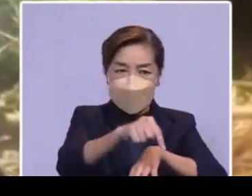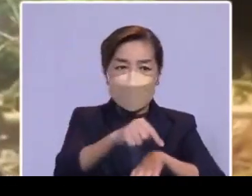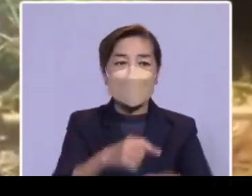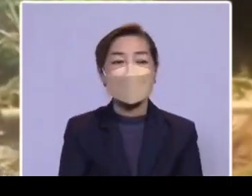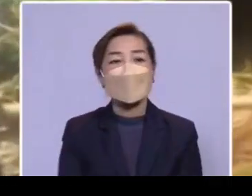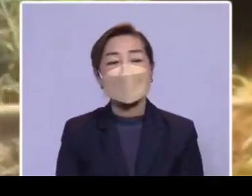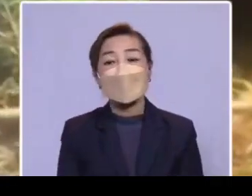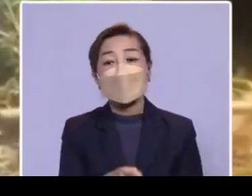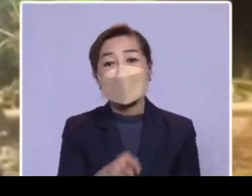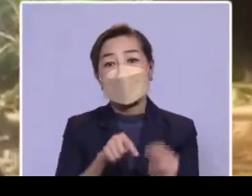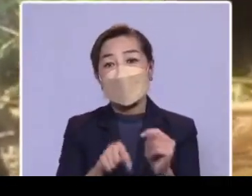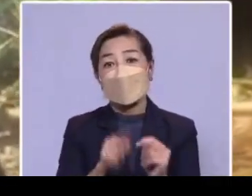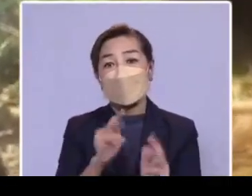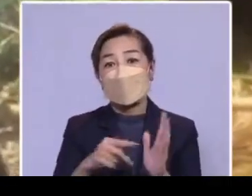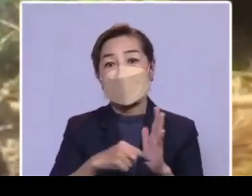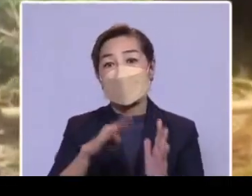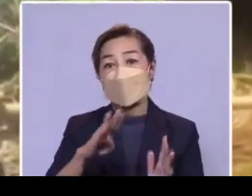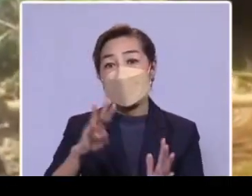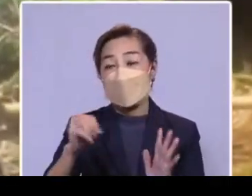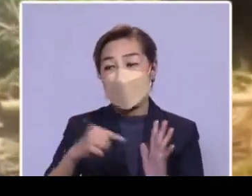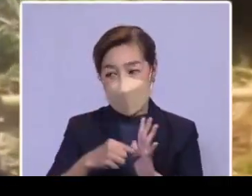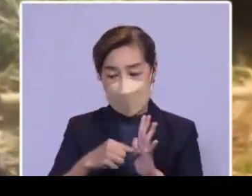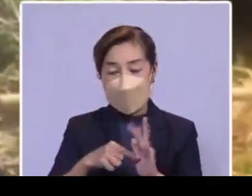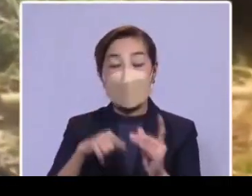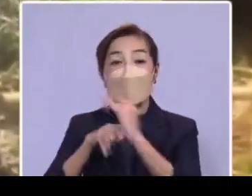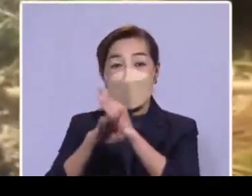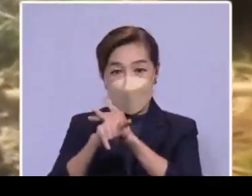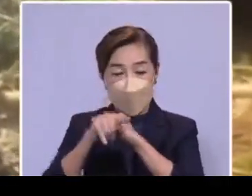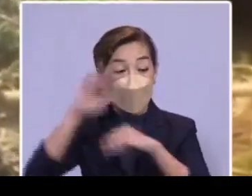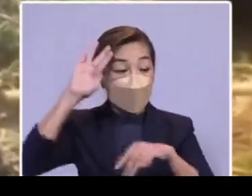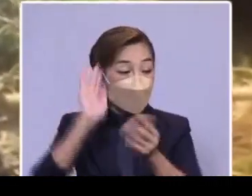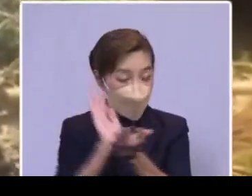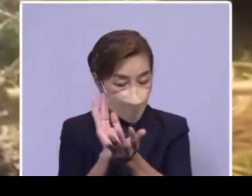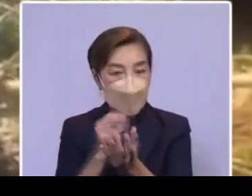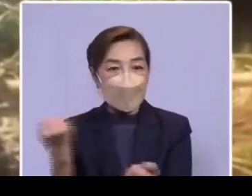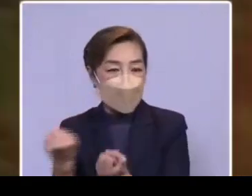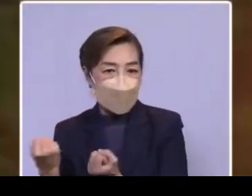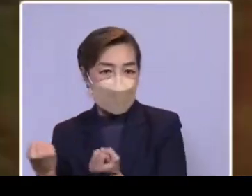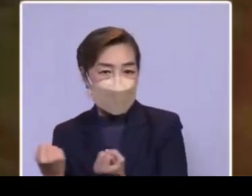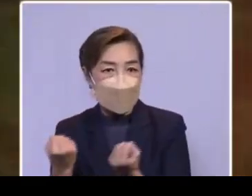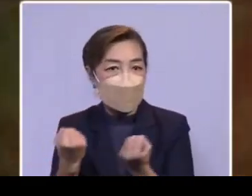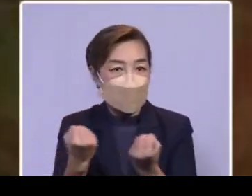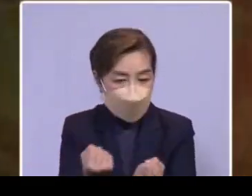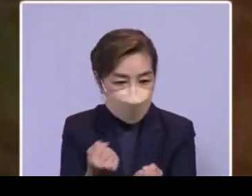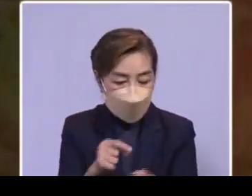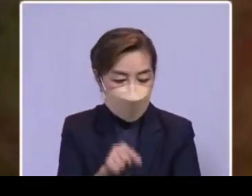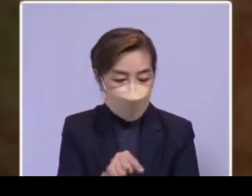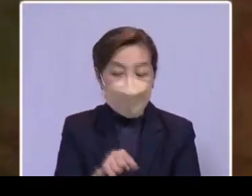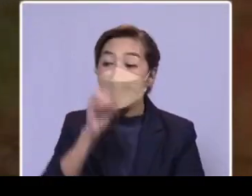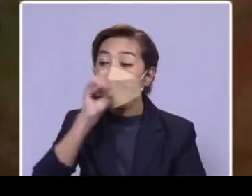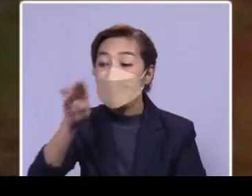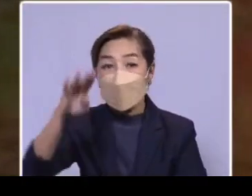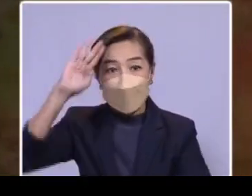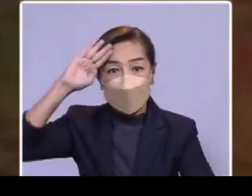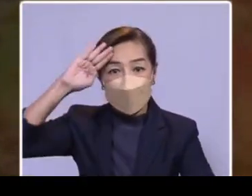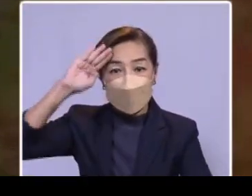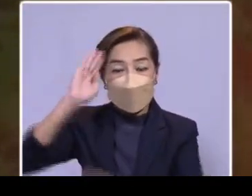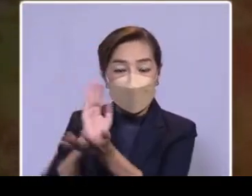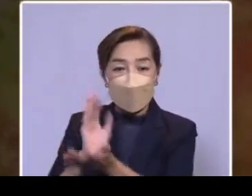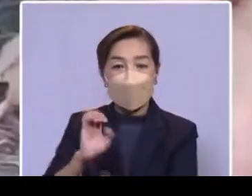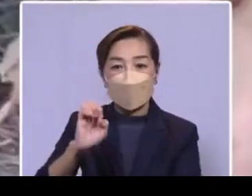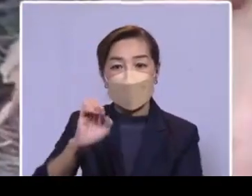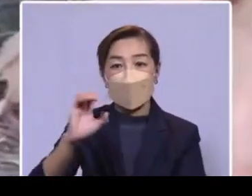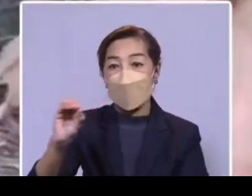หนึ่งอยู่ที่ตำบลทับมาอำเภอเมืองจังหวัดระยองเจ้าหน้าที่ก็เลยรีบเข้าไปตรวจสอบครับแล้วก็ประสานชุดเก็บกู้แล้วก็